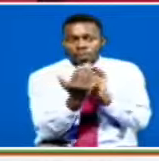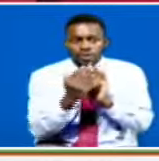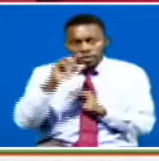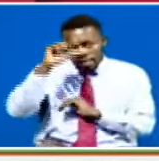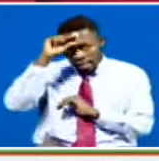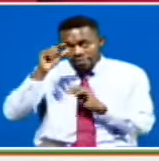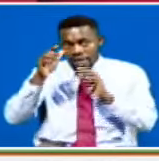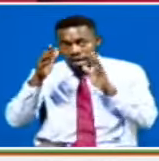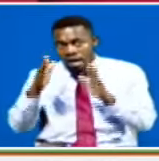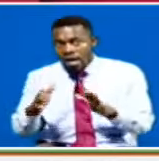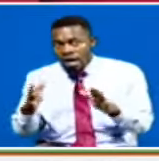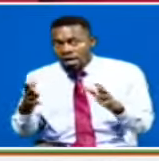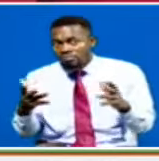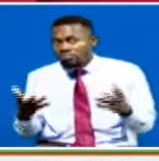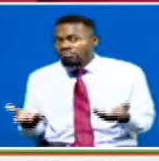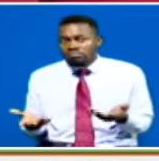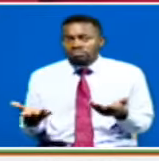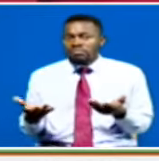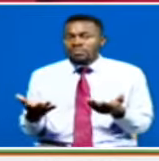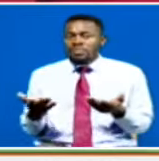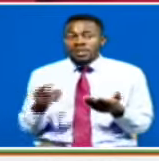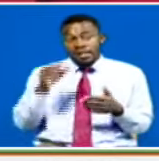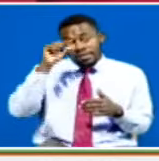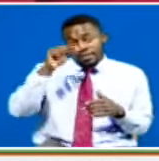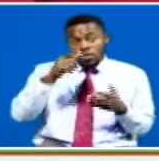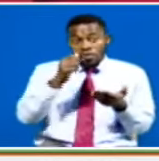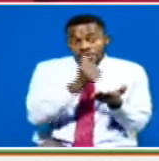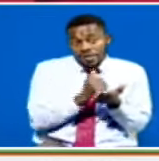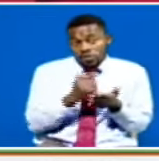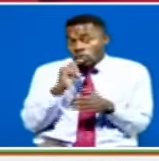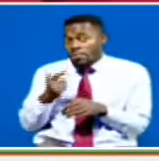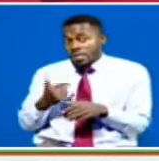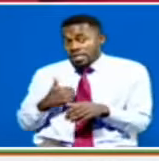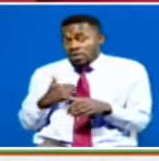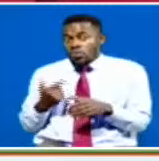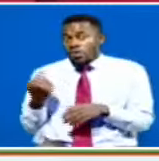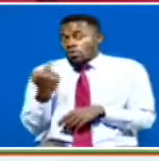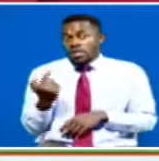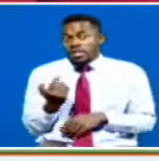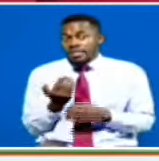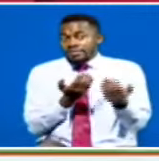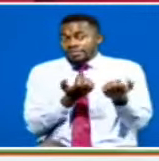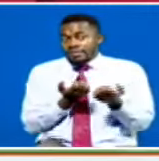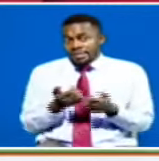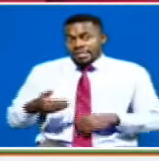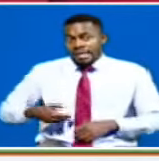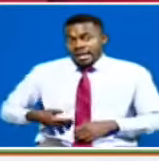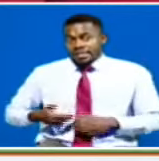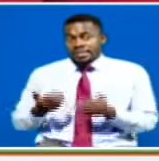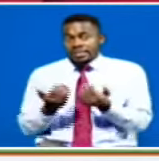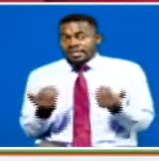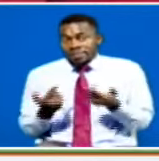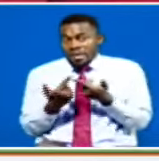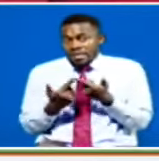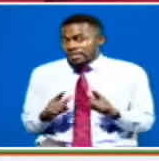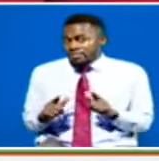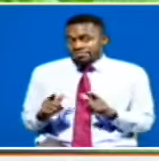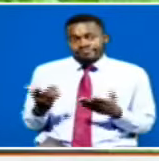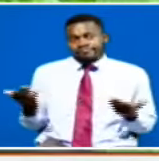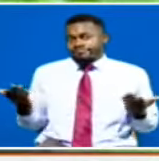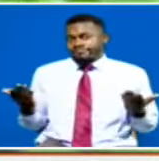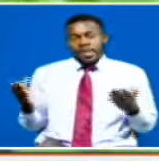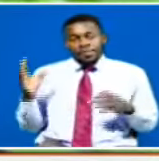nataka watoto wadogo na wamechukuliwa. Sasa mimi sina mpangilio fenye nitamtoa, sababu sina fisi ya kumpanga mtoto haende